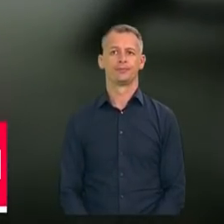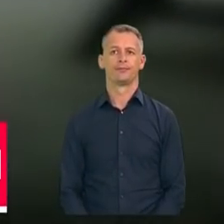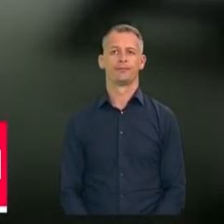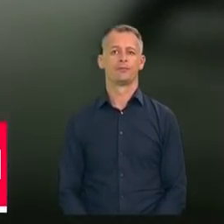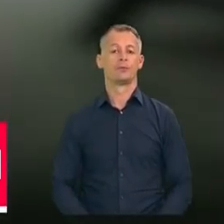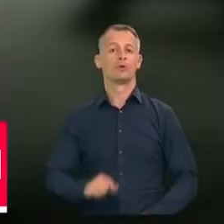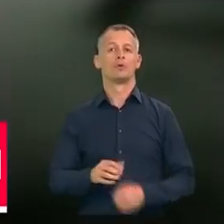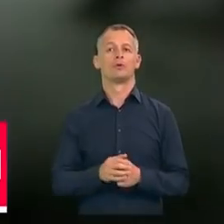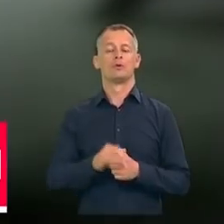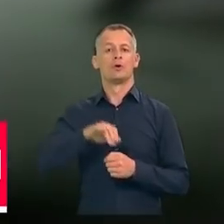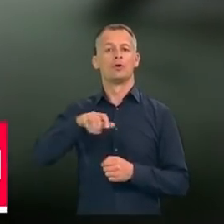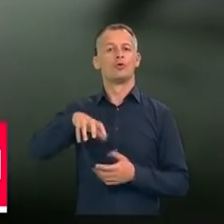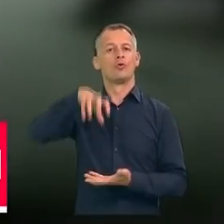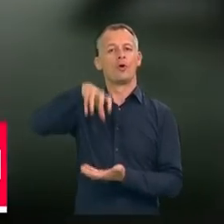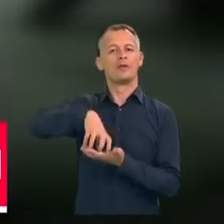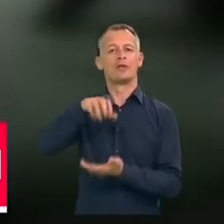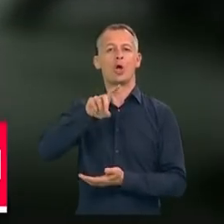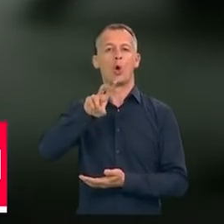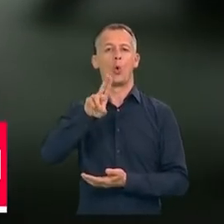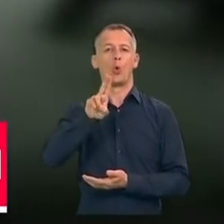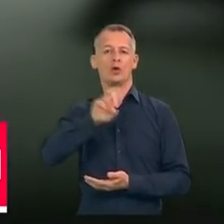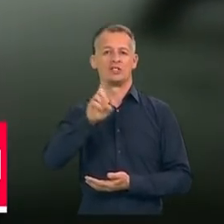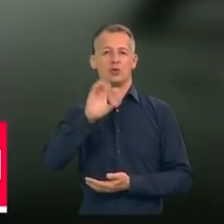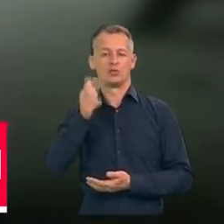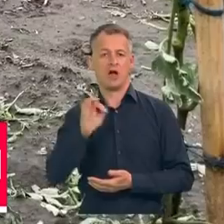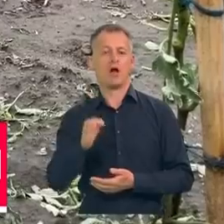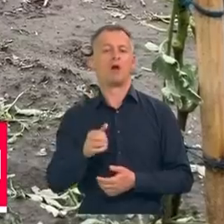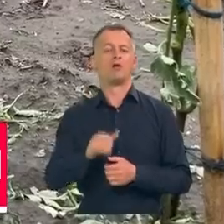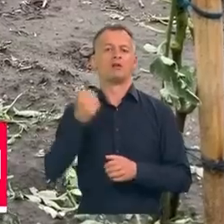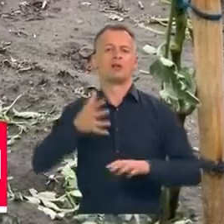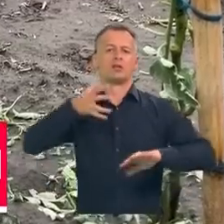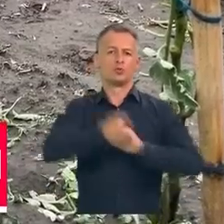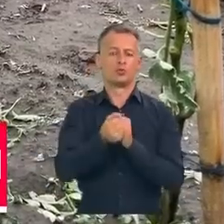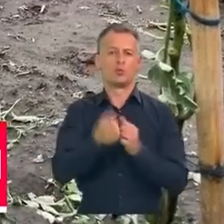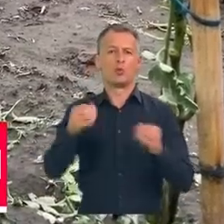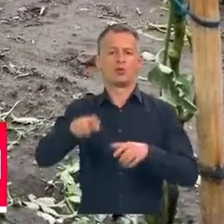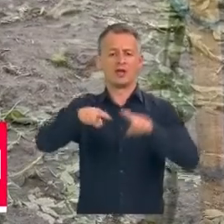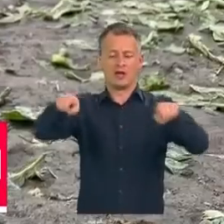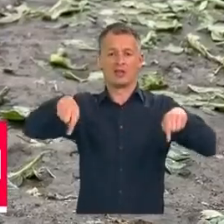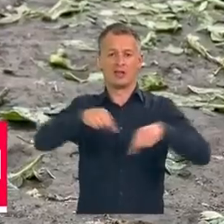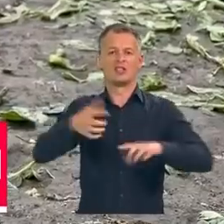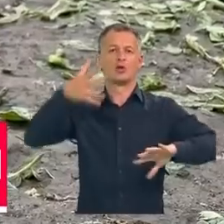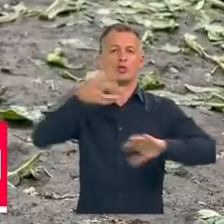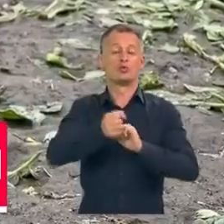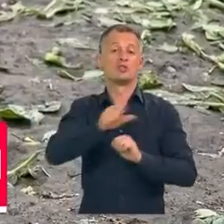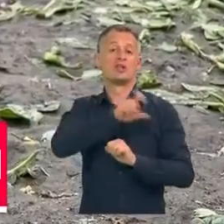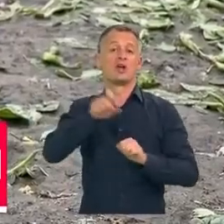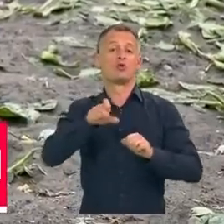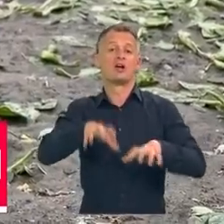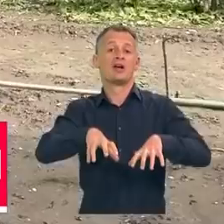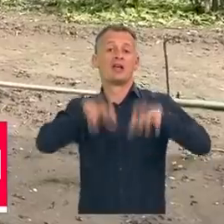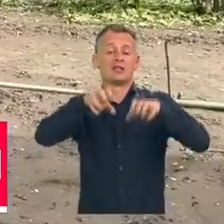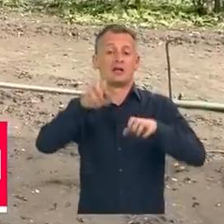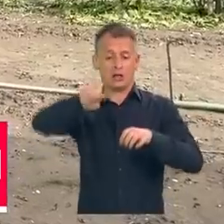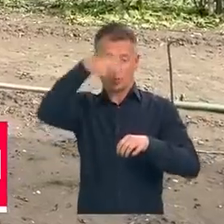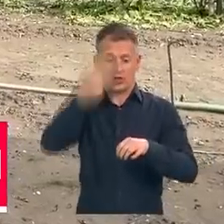În comuna doljeană Urzicuța, grindina a fost cea care a făcut ravagii. Grădini întregi au fost distruse de gheața căzută din cer, iar sătenii spun că